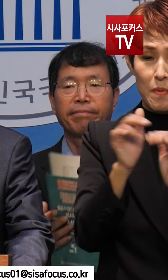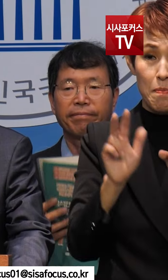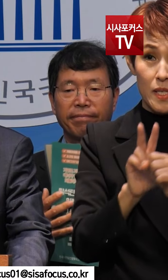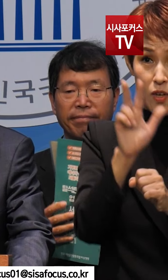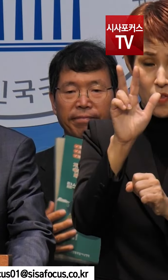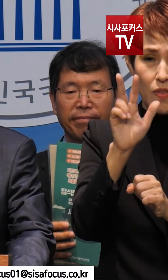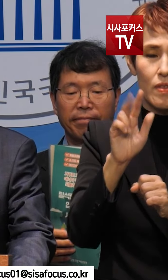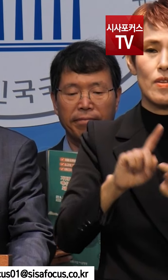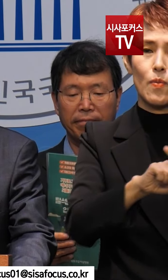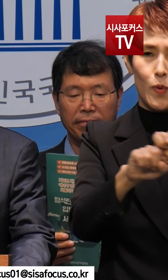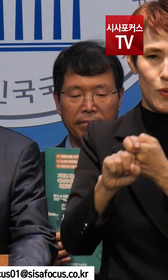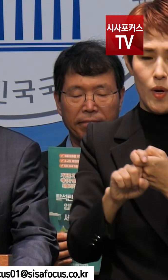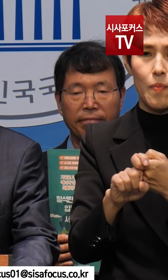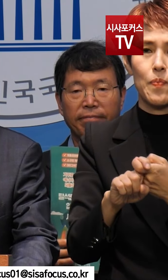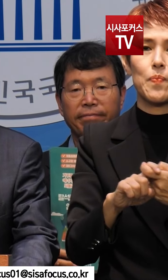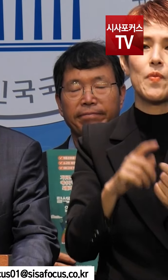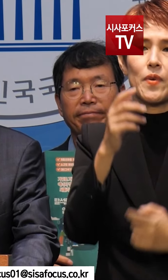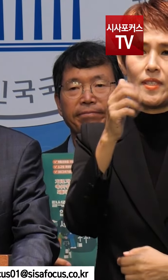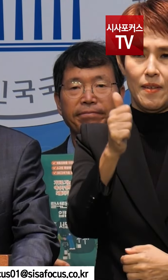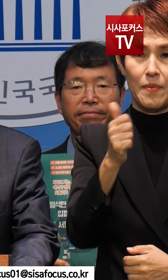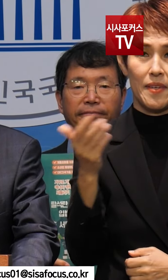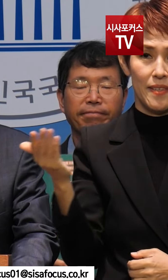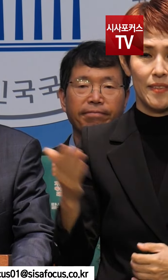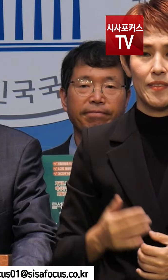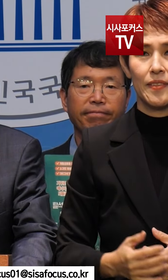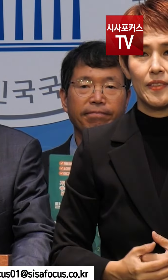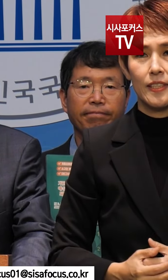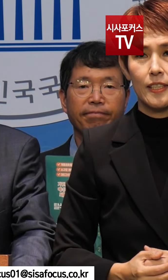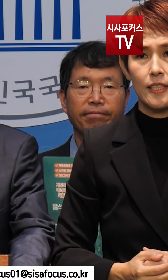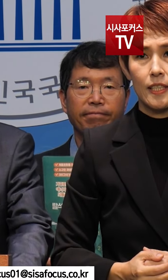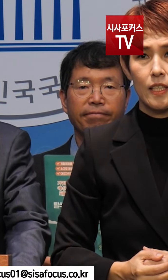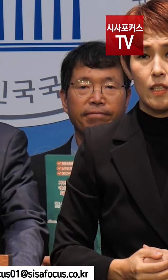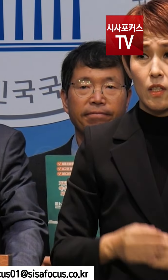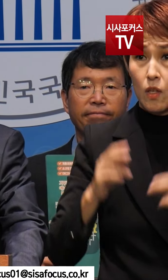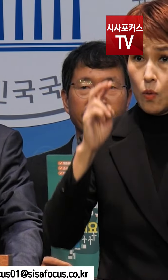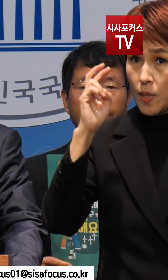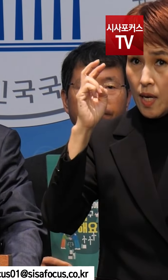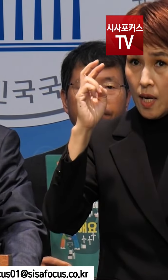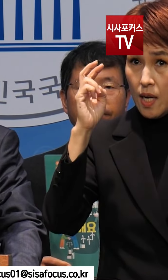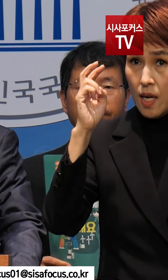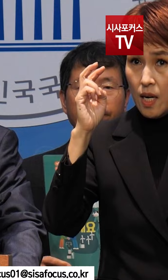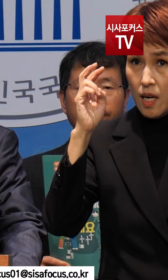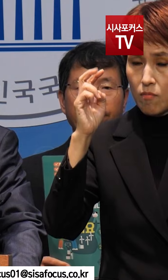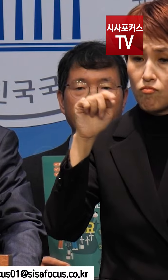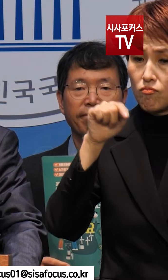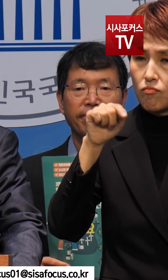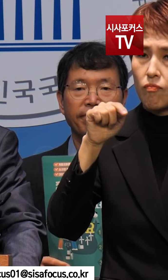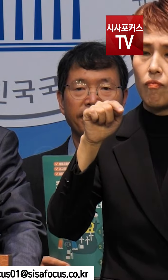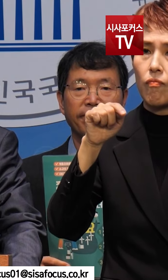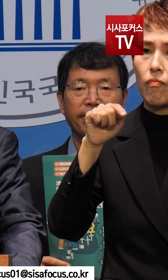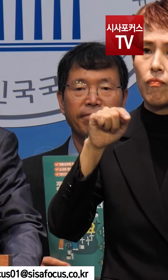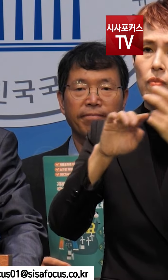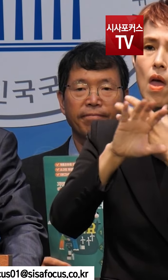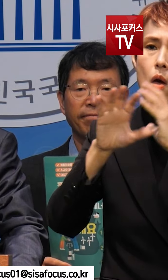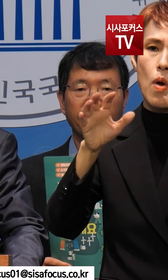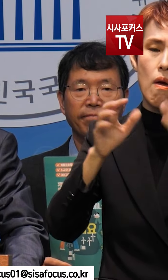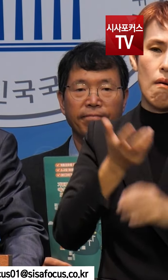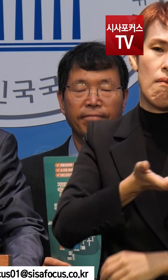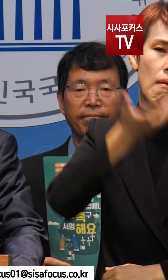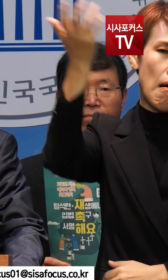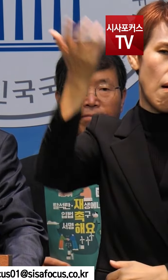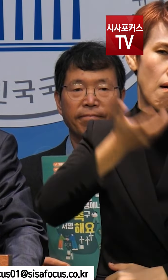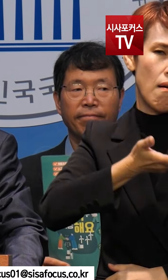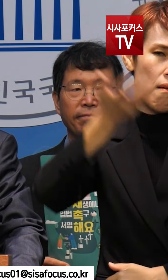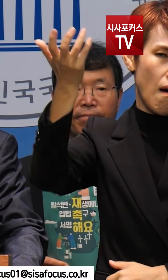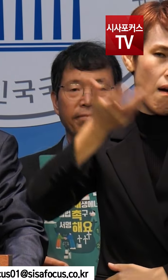이종 협동조 연합회회장 이창수입니다 우리 기업들이 지금 해외로 자꾸 나가려고 하고